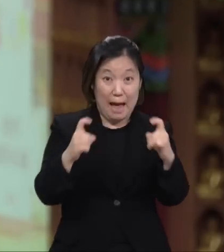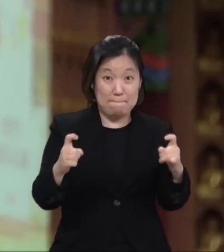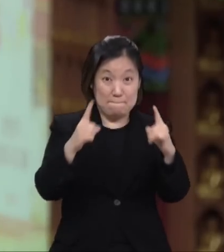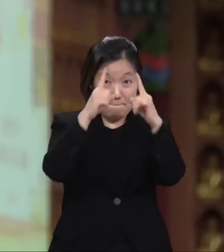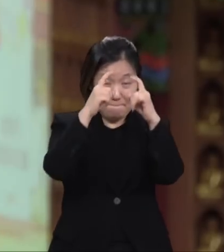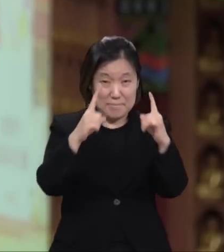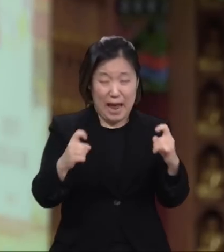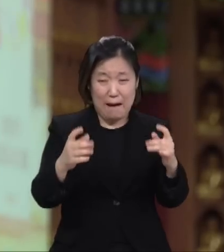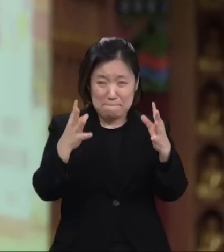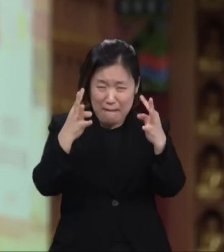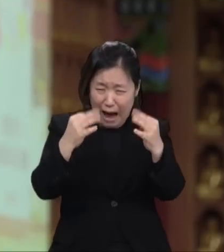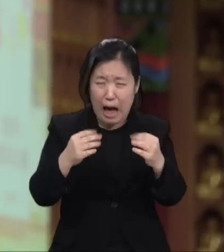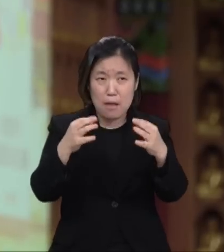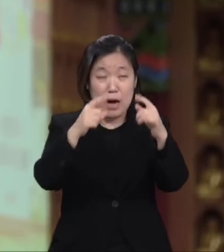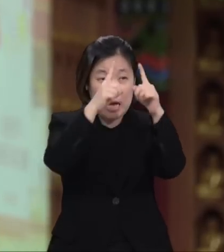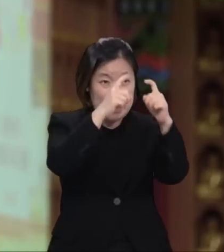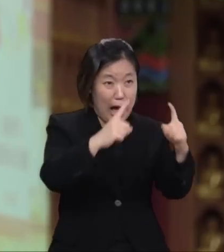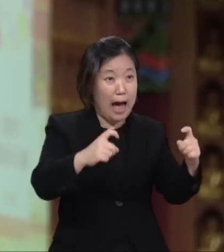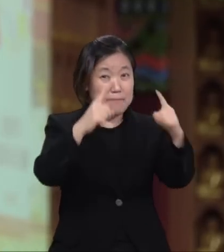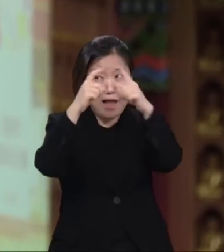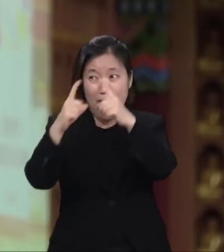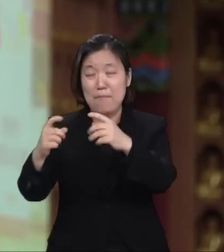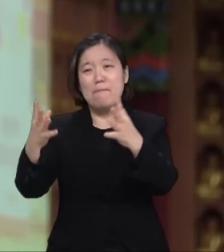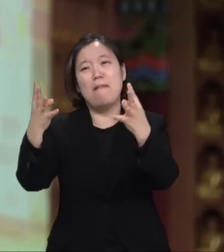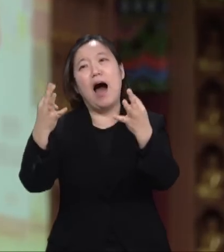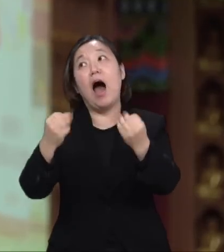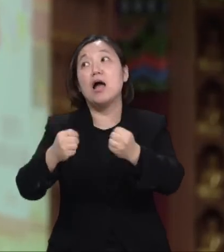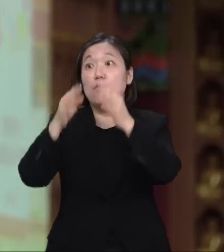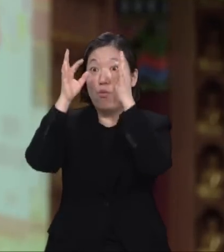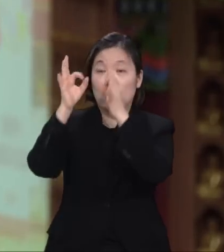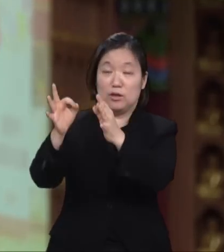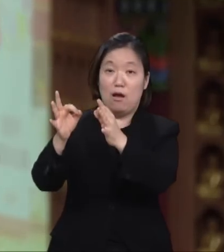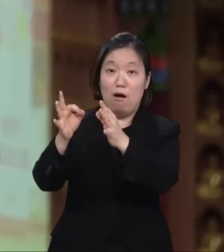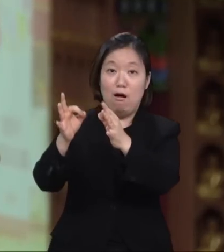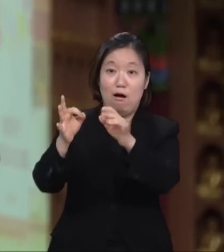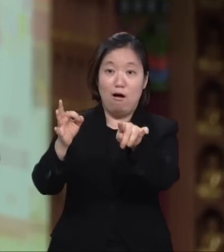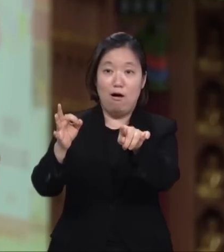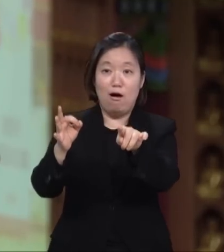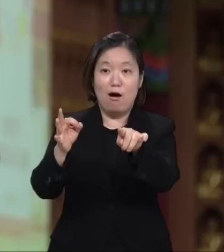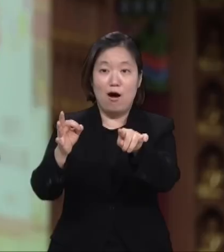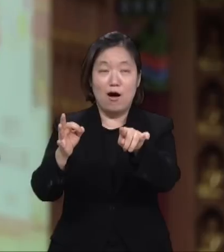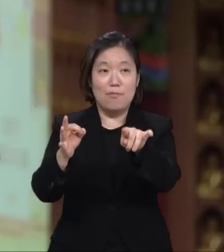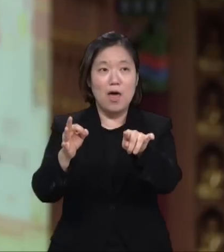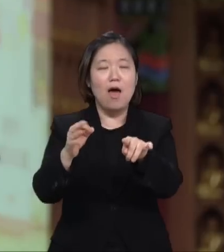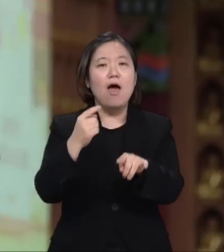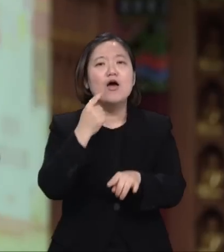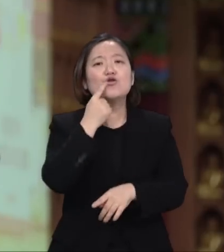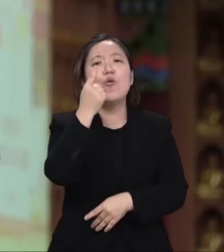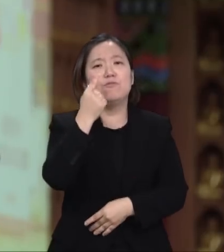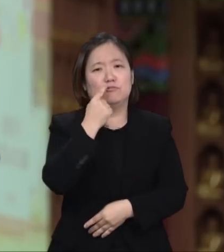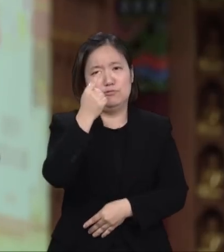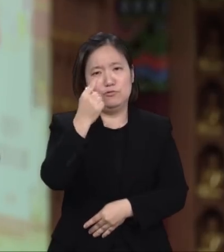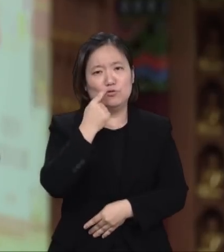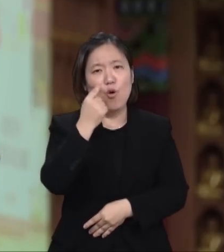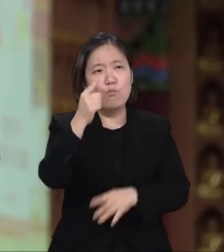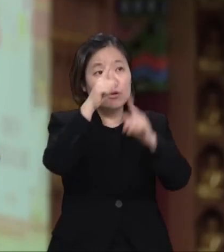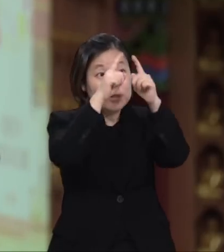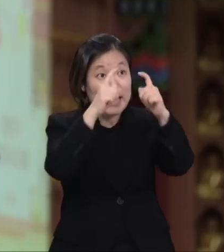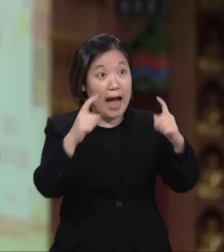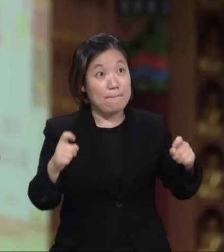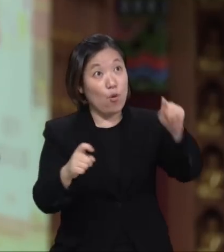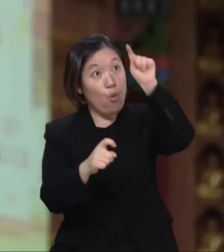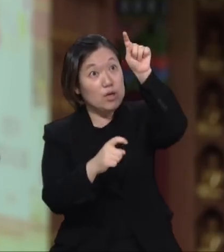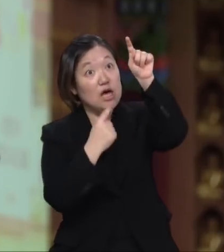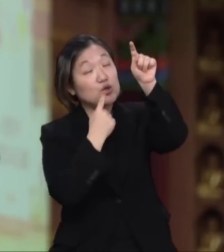어마어마한 탑들이 보이는데 그 탑들마다 수백개 촛불들이 켜져 있더래요